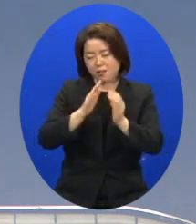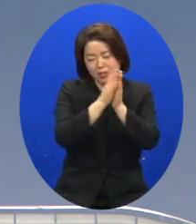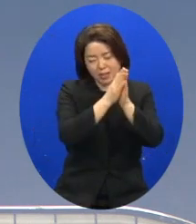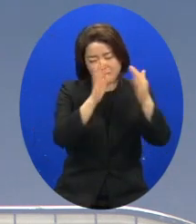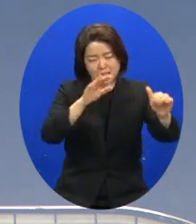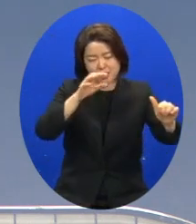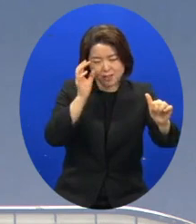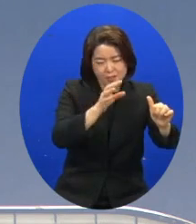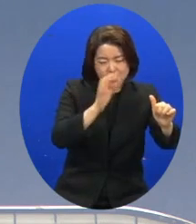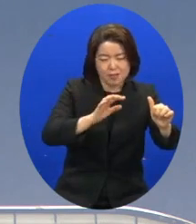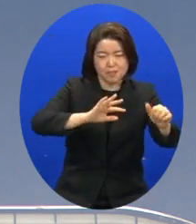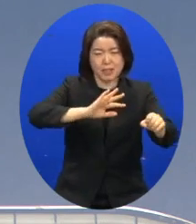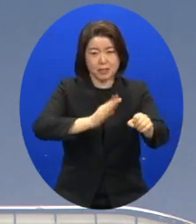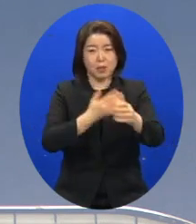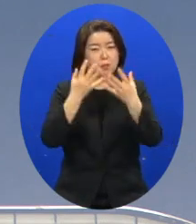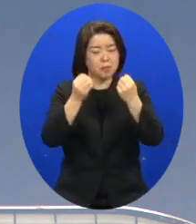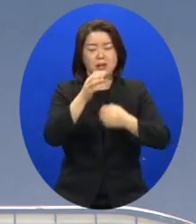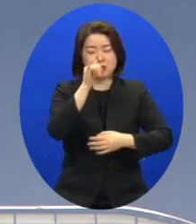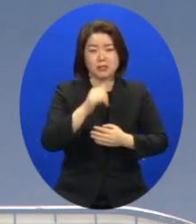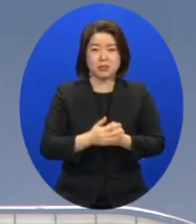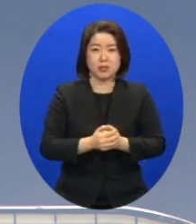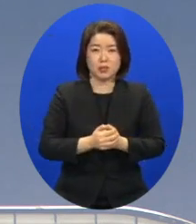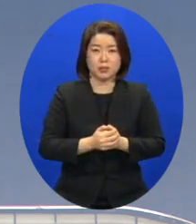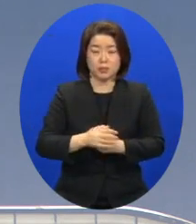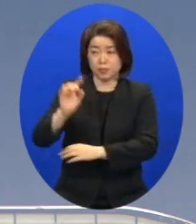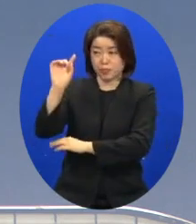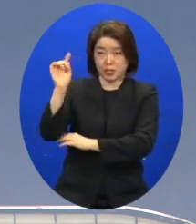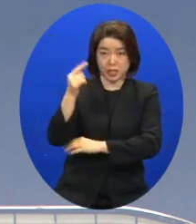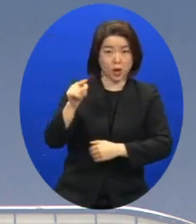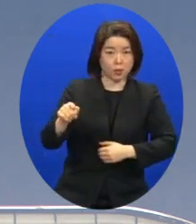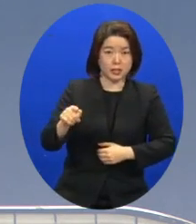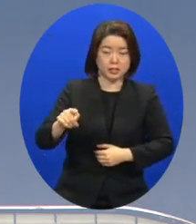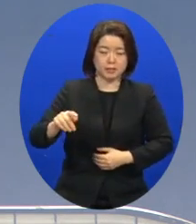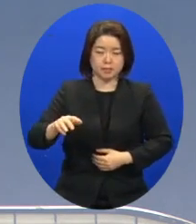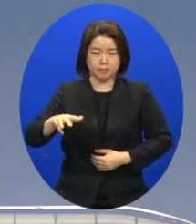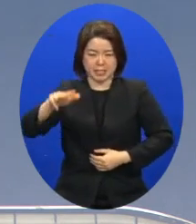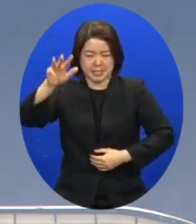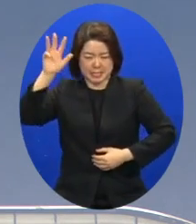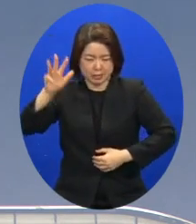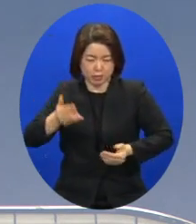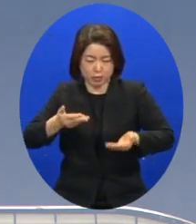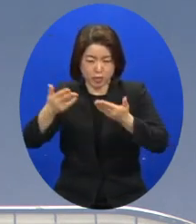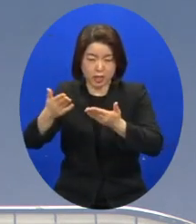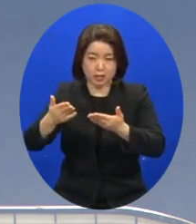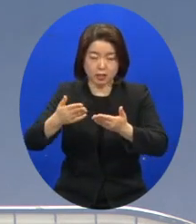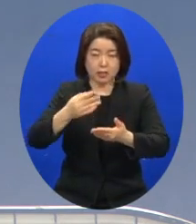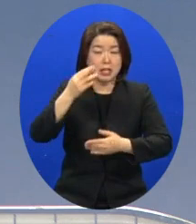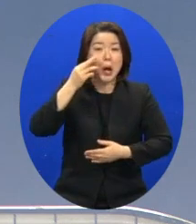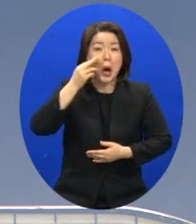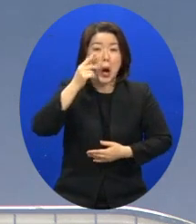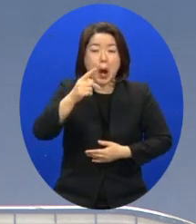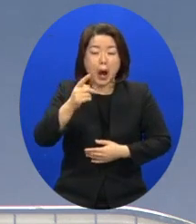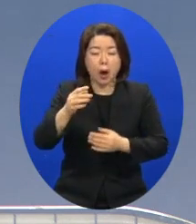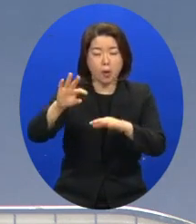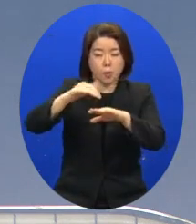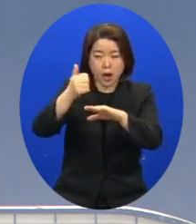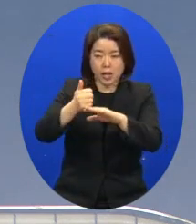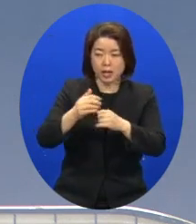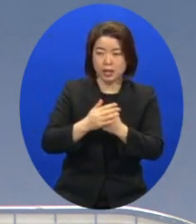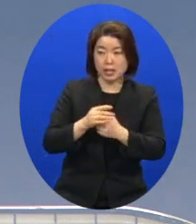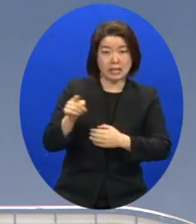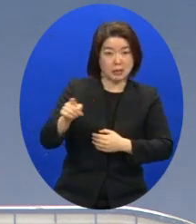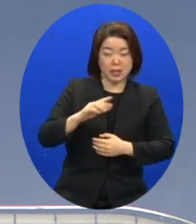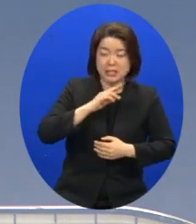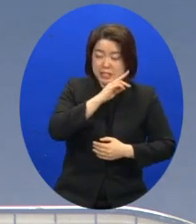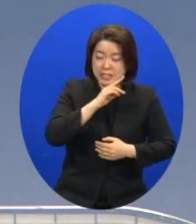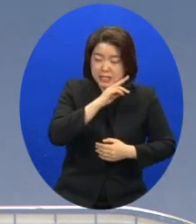못되게 했는지 다윗이 그렇게 충성을 바쳤던 사울 왕에게 질투심 때문에 아